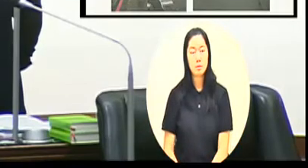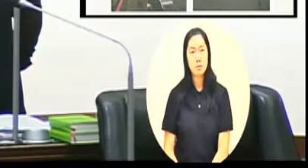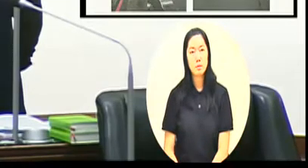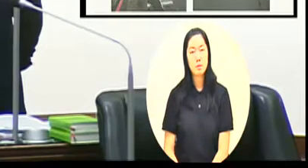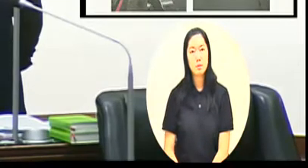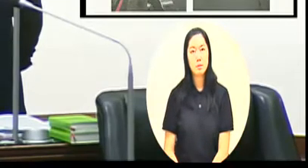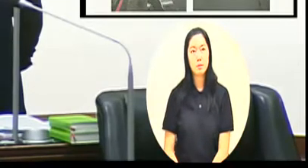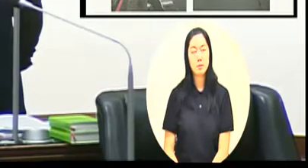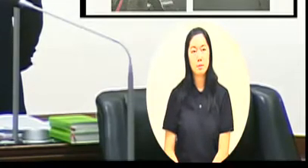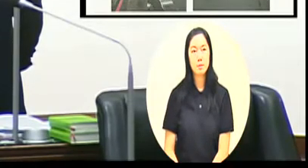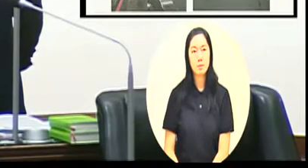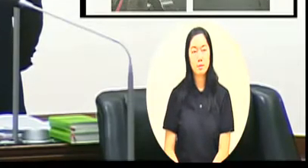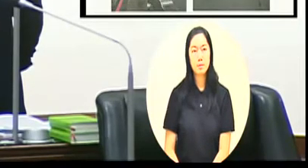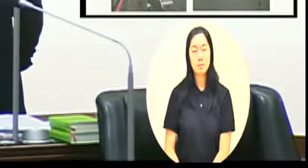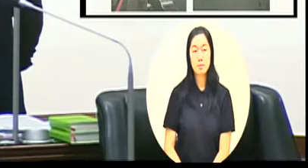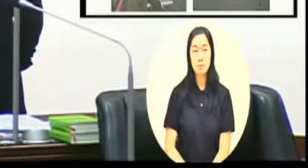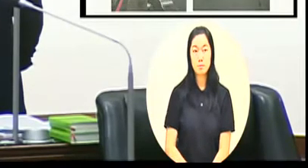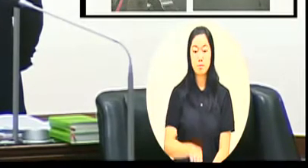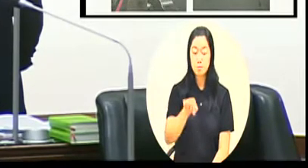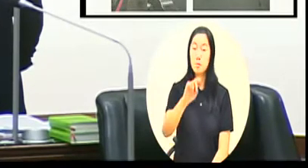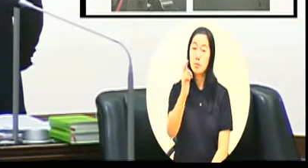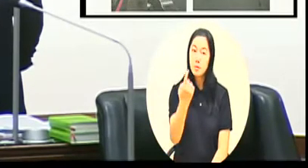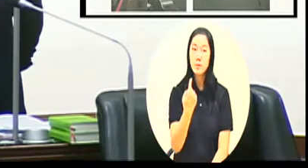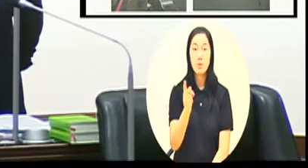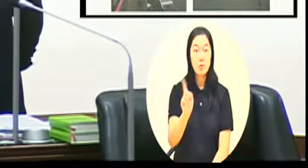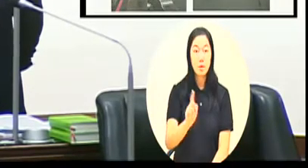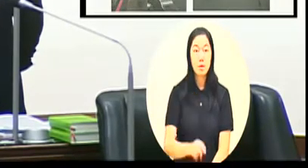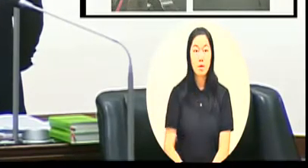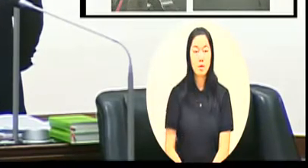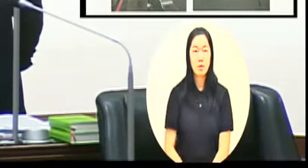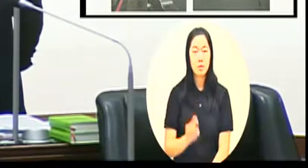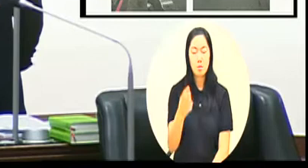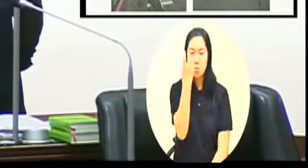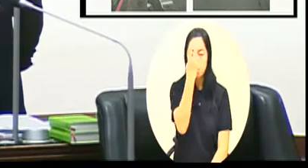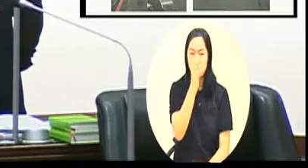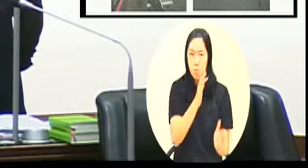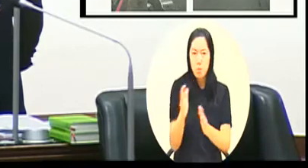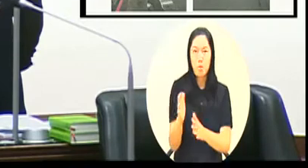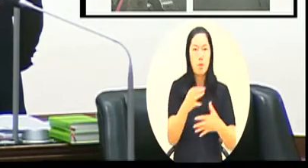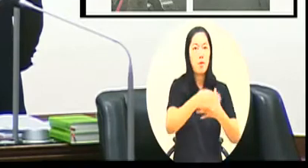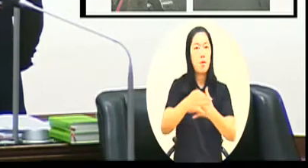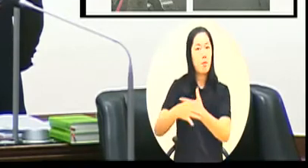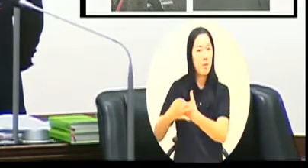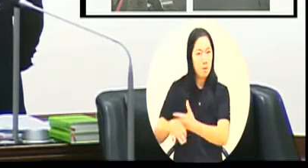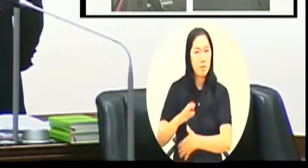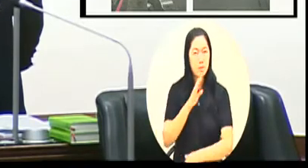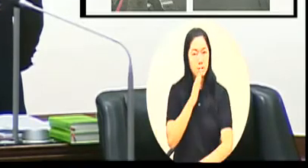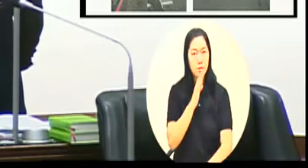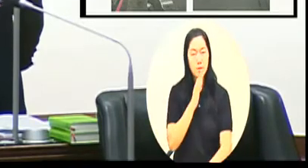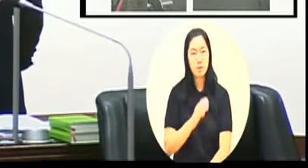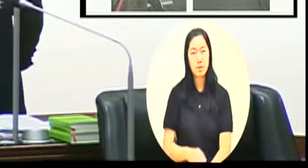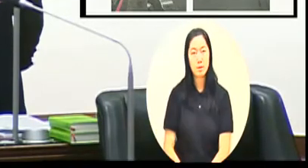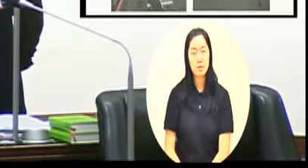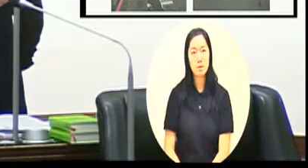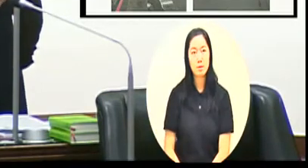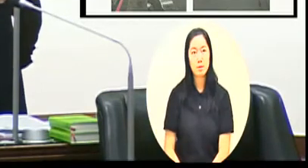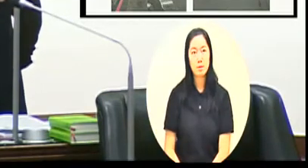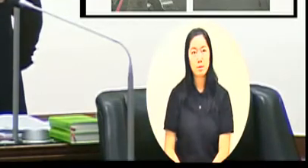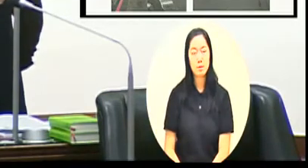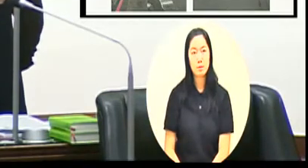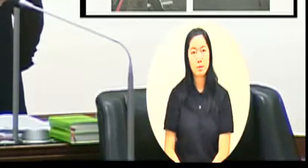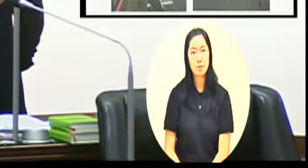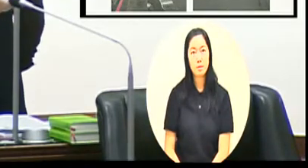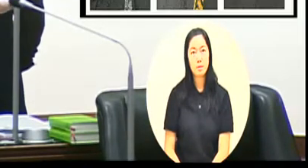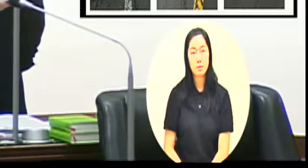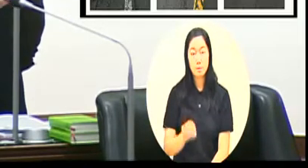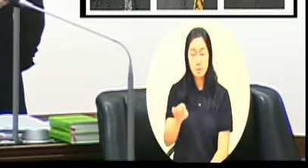掘，所以这也是因为我们之前没有管理好的一个挖路 的统一管理。好，那所以这里已